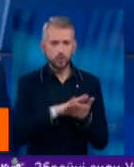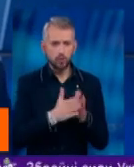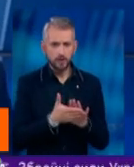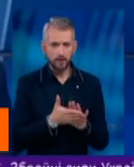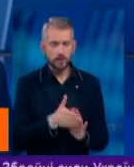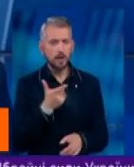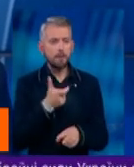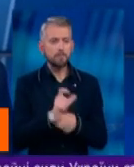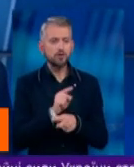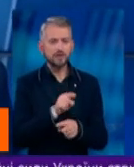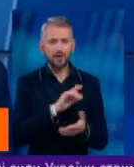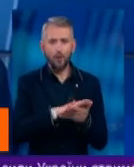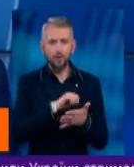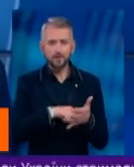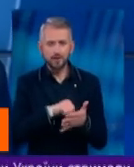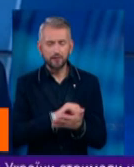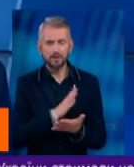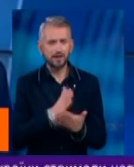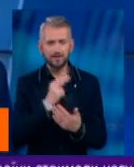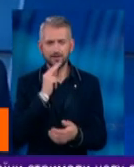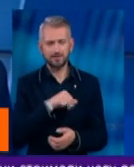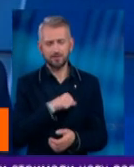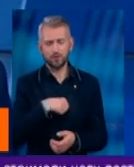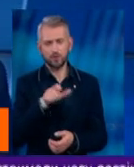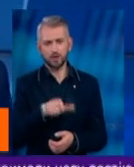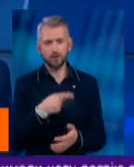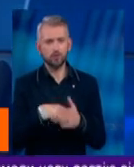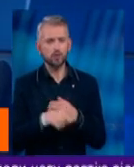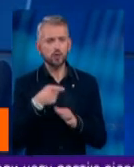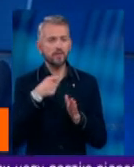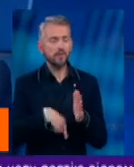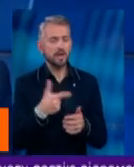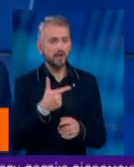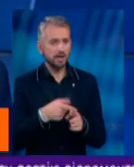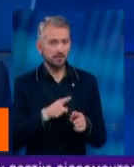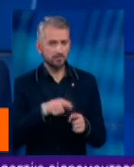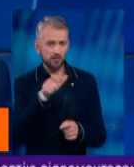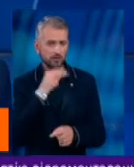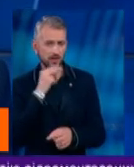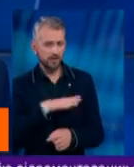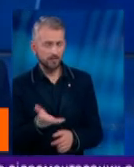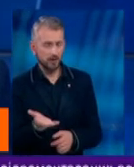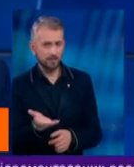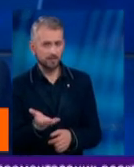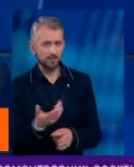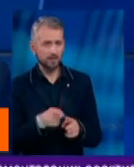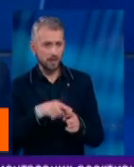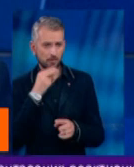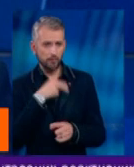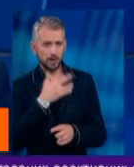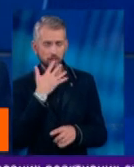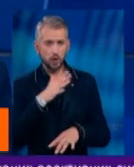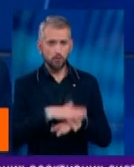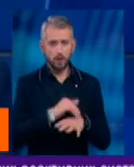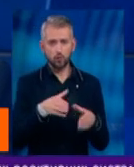речі, більшість цих обставин – це не є вина самої людини. Тому що девальвація гривні – це не вина людини. Ну, звичайно. Це провина Національного банку